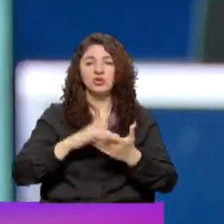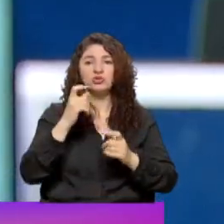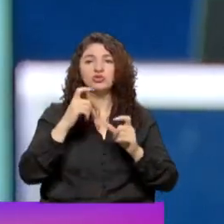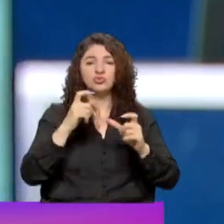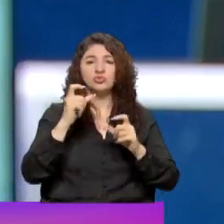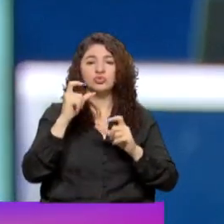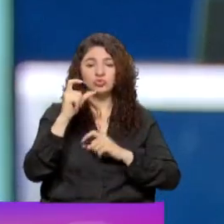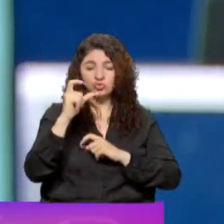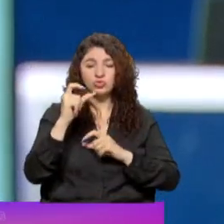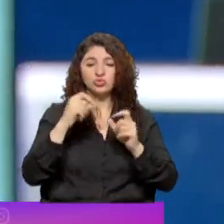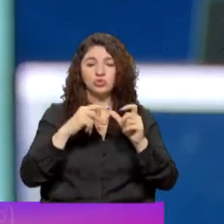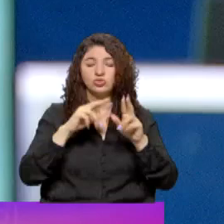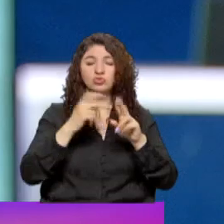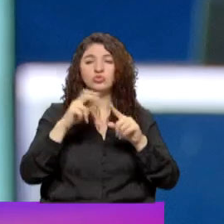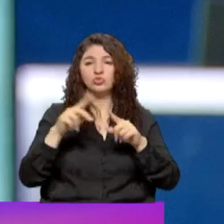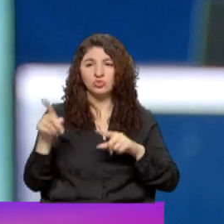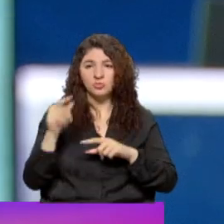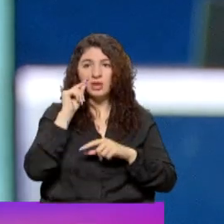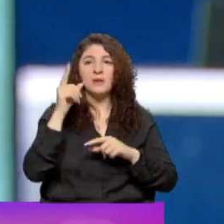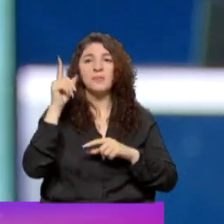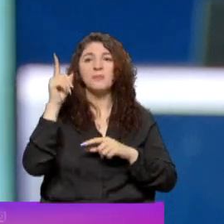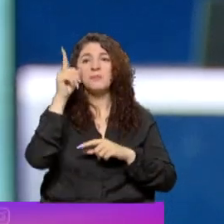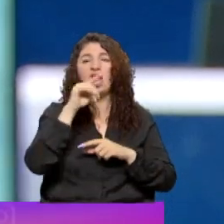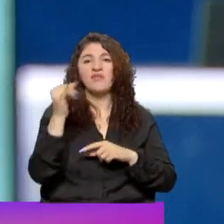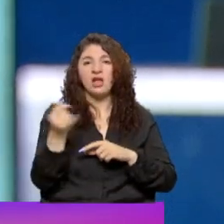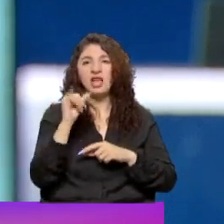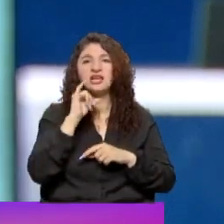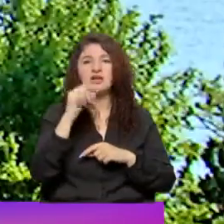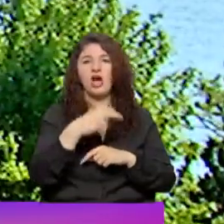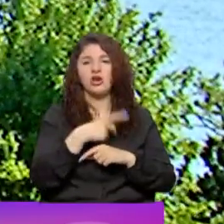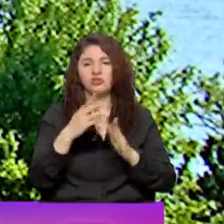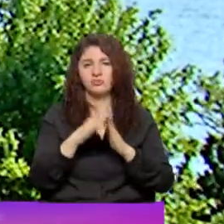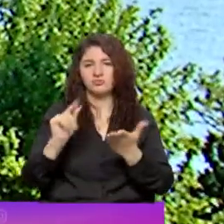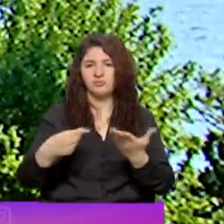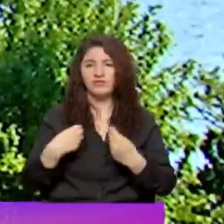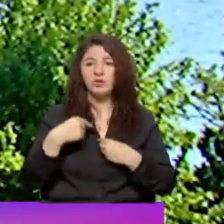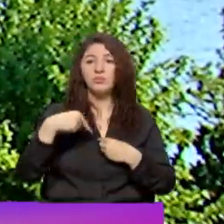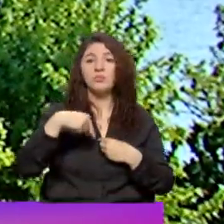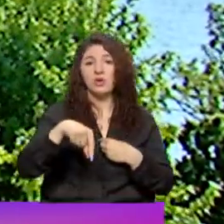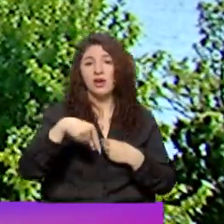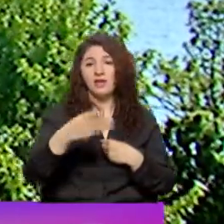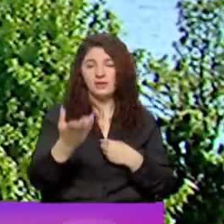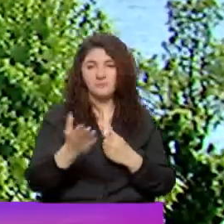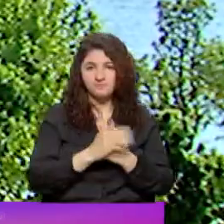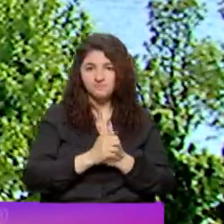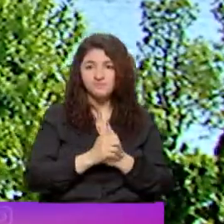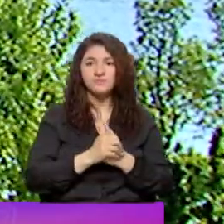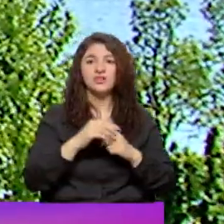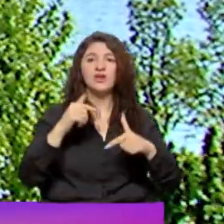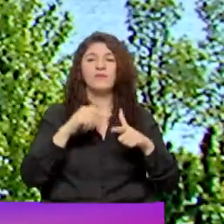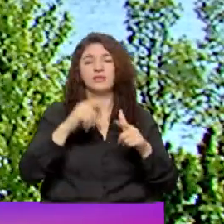Coşkun İnce'nin mavi alay gri aşk için kitabı geldi imzalı Çok teşekkür ediyorum bu arada bu